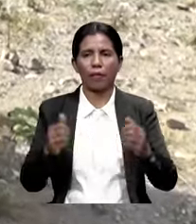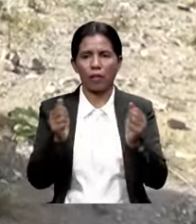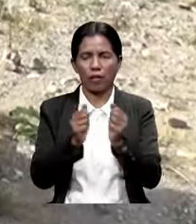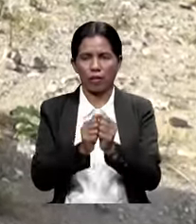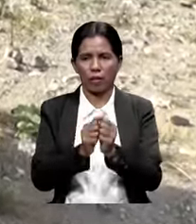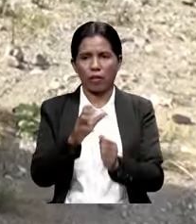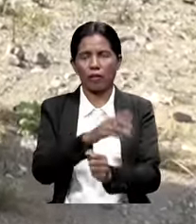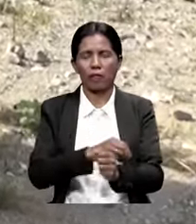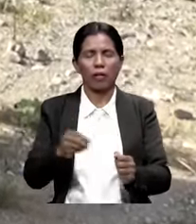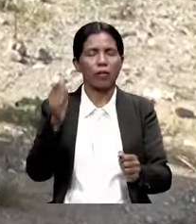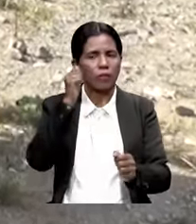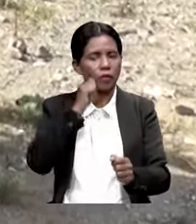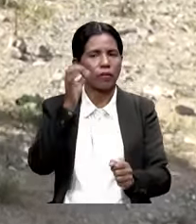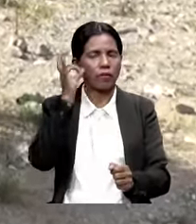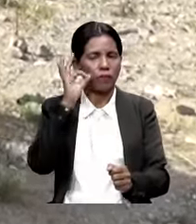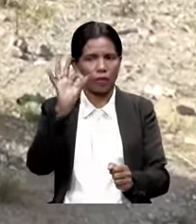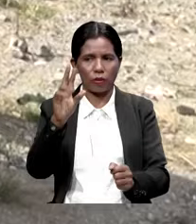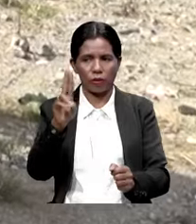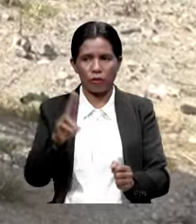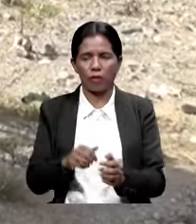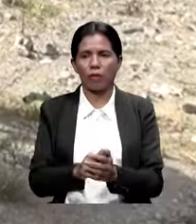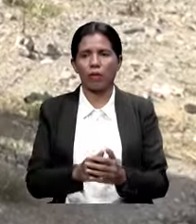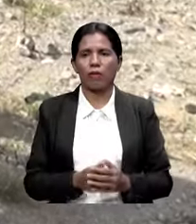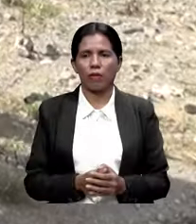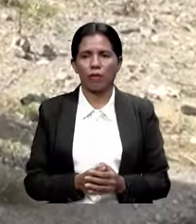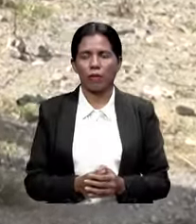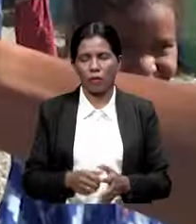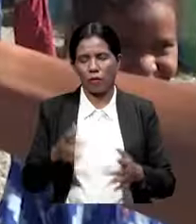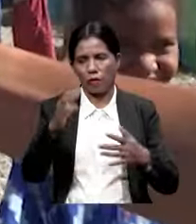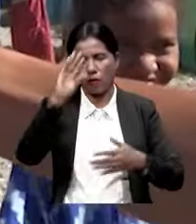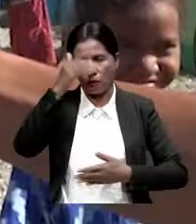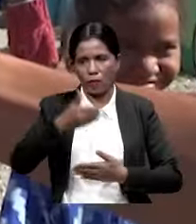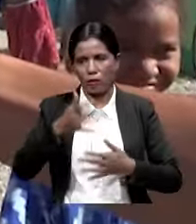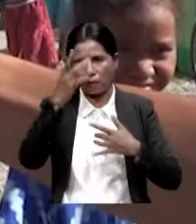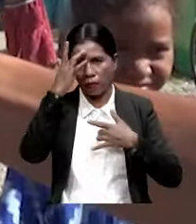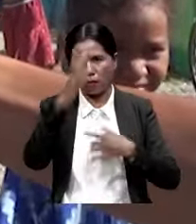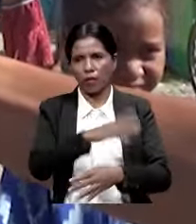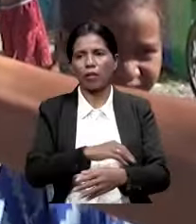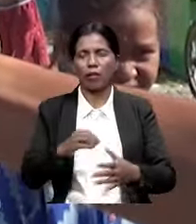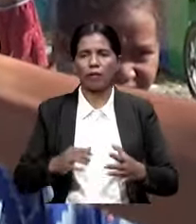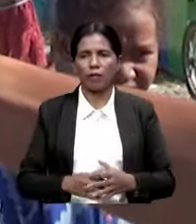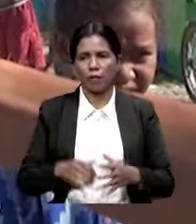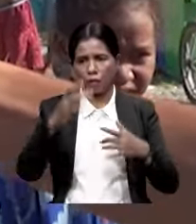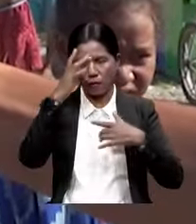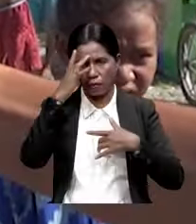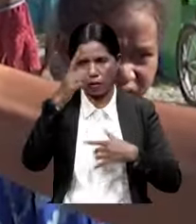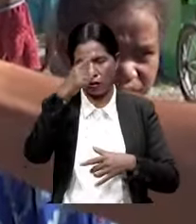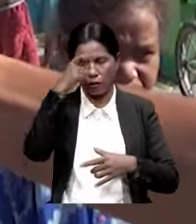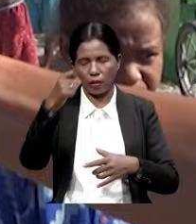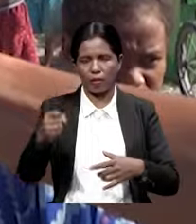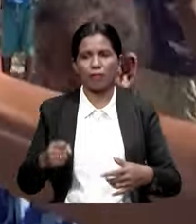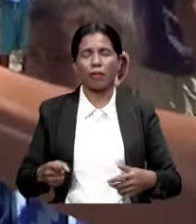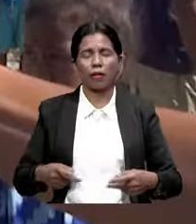Balu balu. Falu, falu nebe maku uang hasa grabe, lain grabe, feng grabe, mus tambah kabun mai mori sih